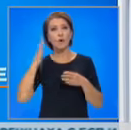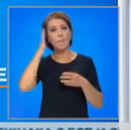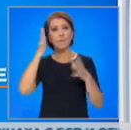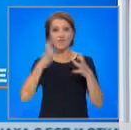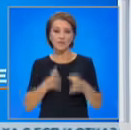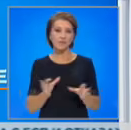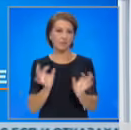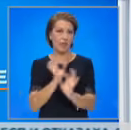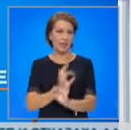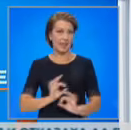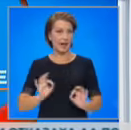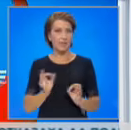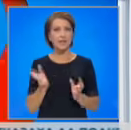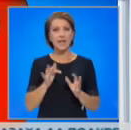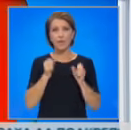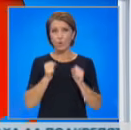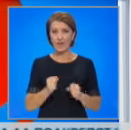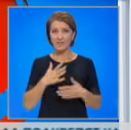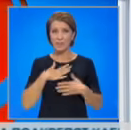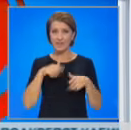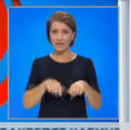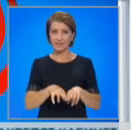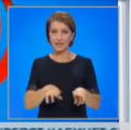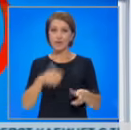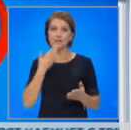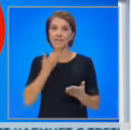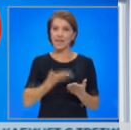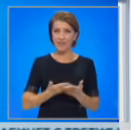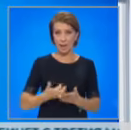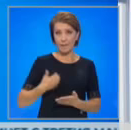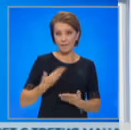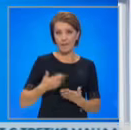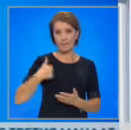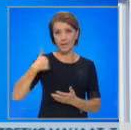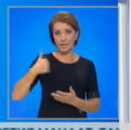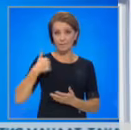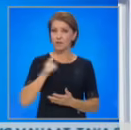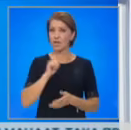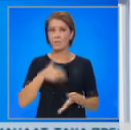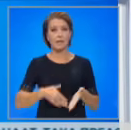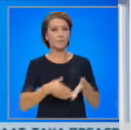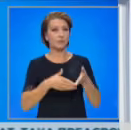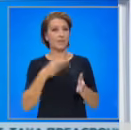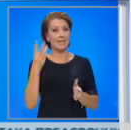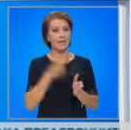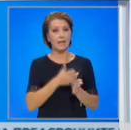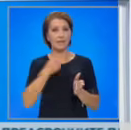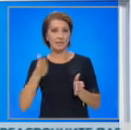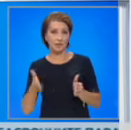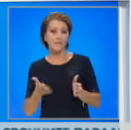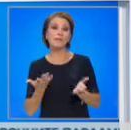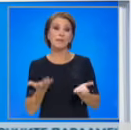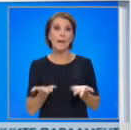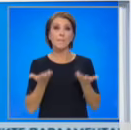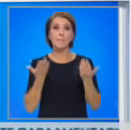няма. След като очаквано от Има такъв народ заявиха пред БСП, че няма да ги подкрепят с третия мандат, пресрочните парламентарни избори вече